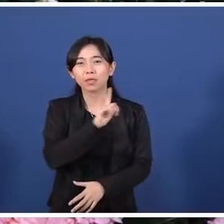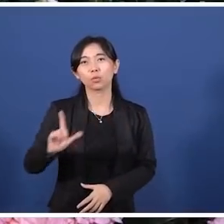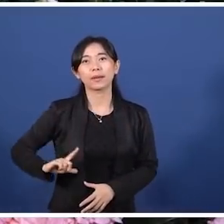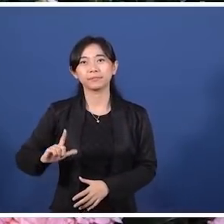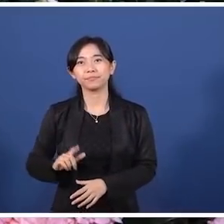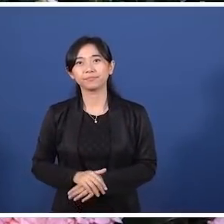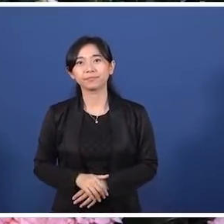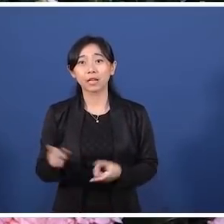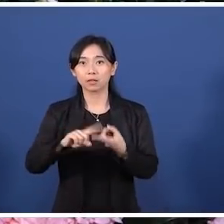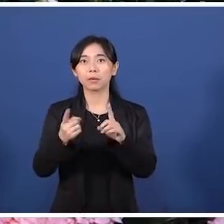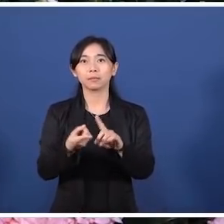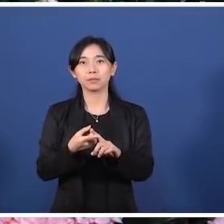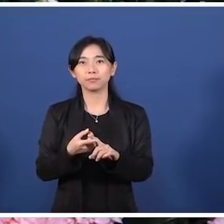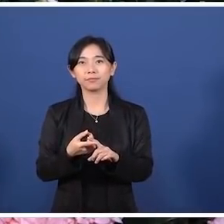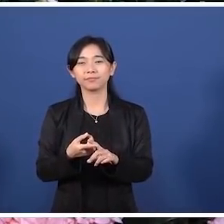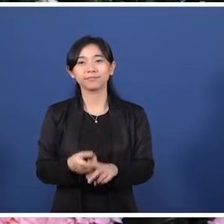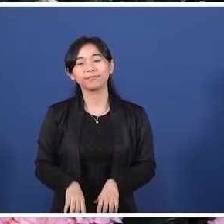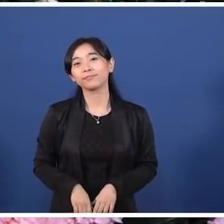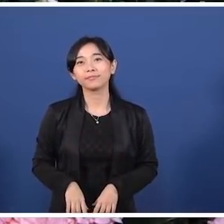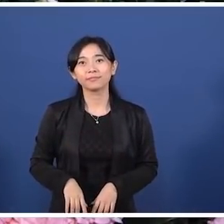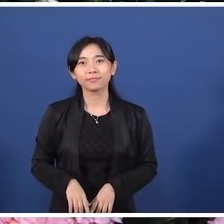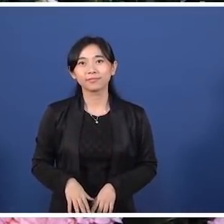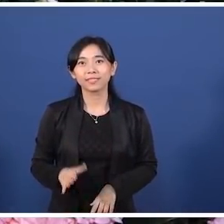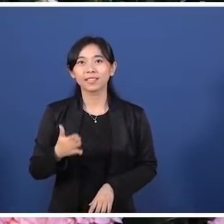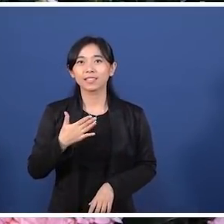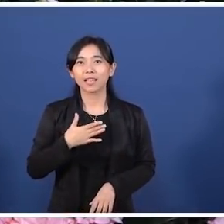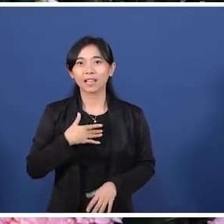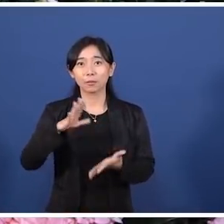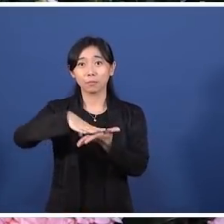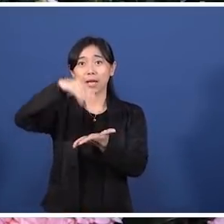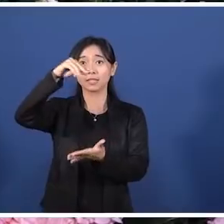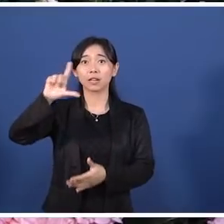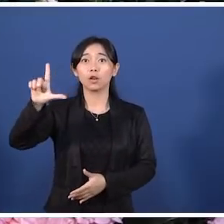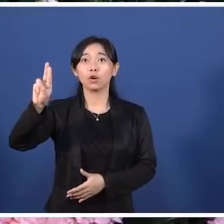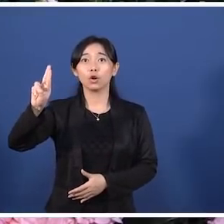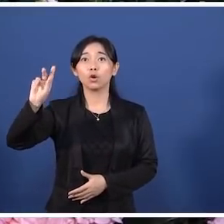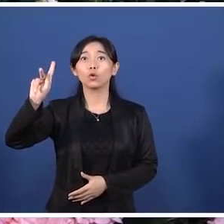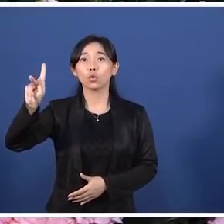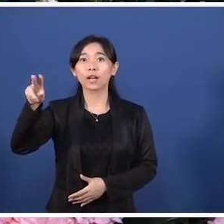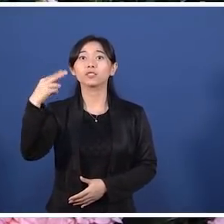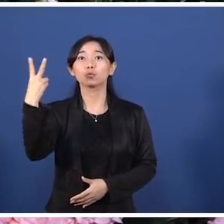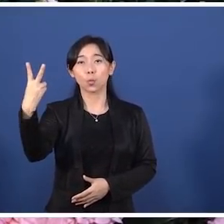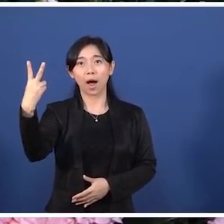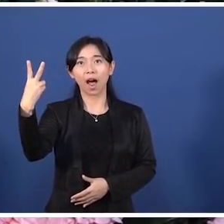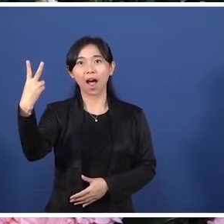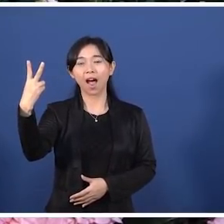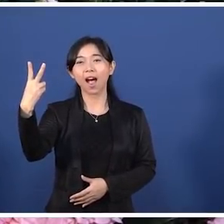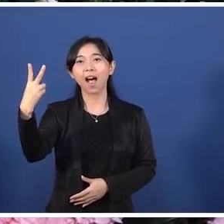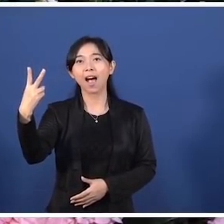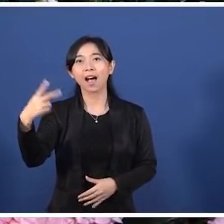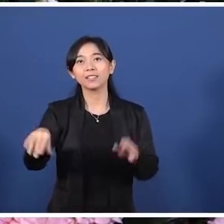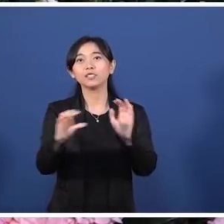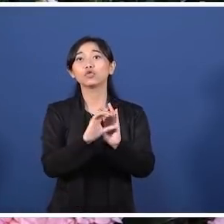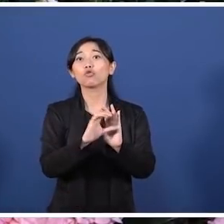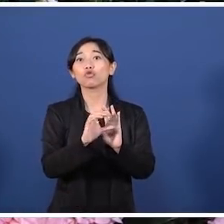saya berbicara dan menafsirkan Lukas pasal 2 ini terkait dengan para gembala sebagai